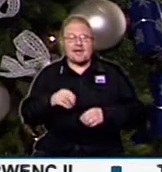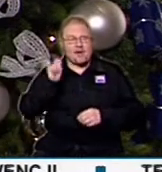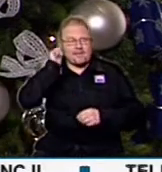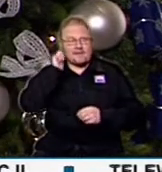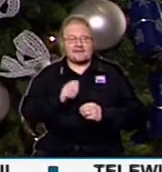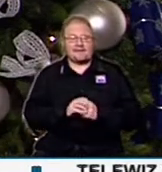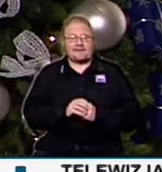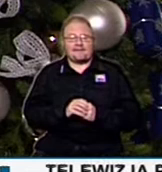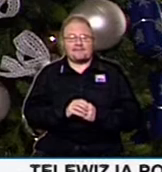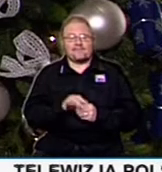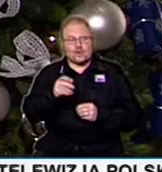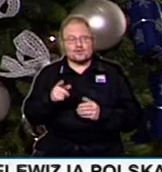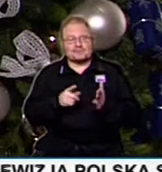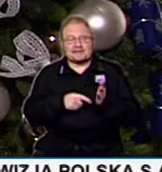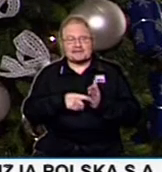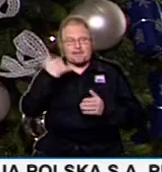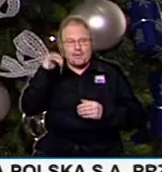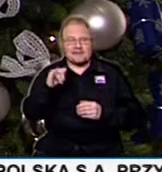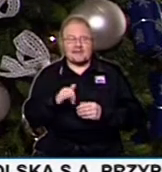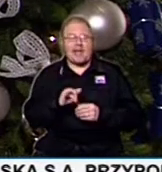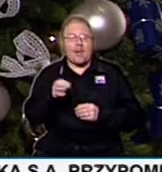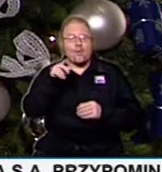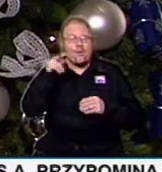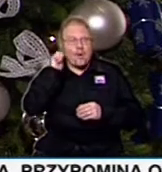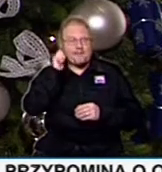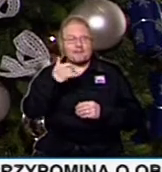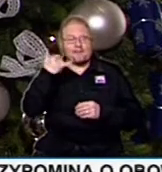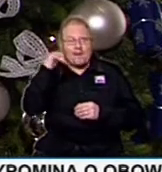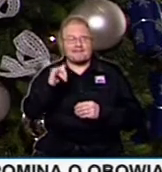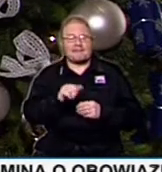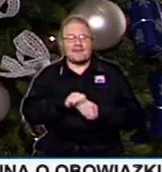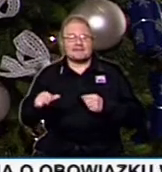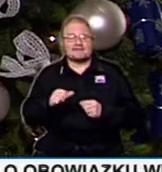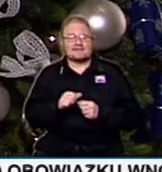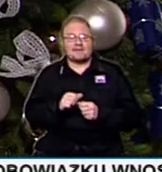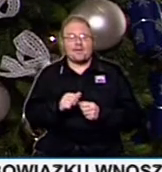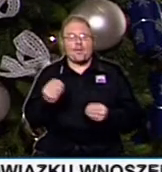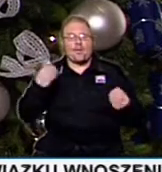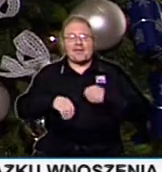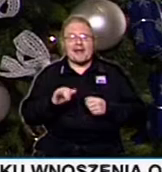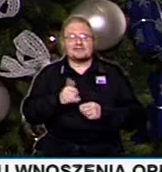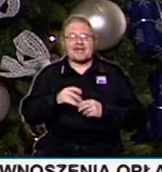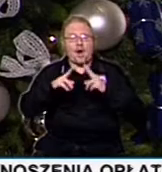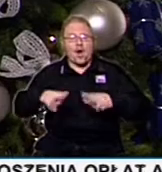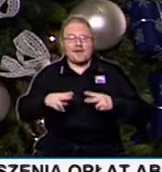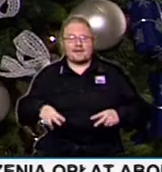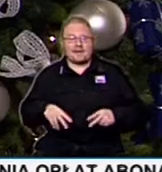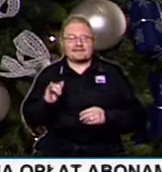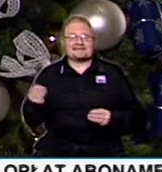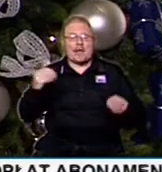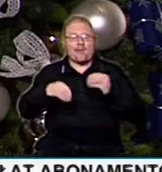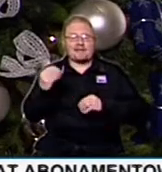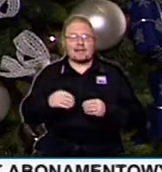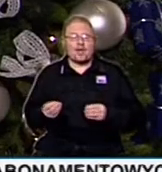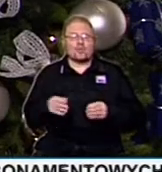kolorze. To są dość częste błędy, a u kobiet bardzo częstym błędem jest ubieranie się jak choinka i zakładanie